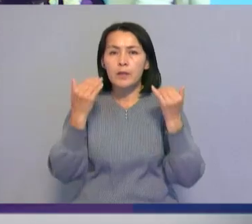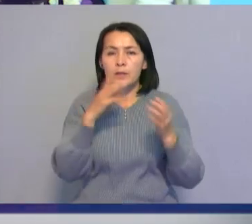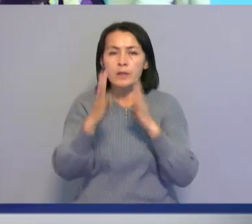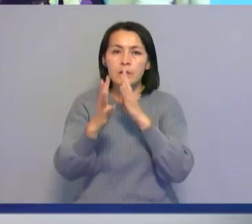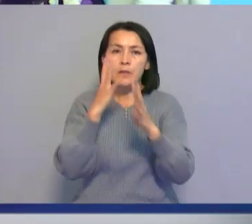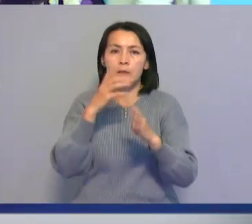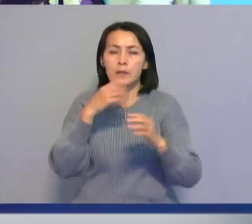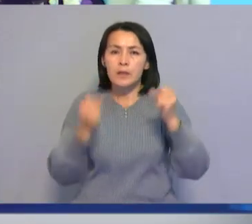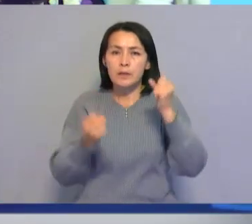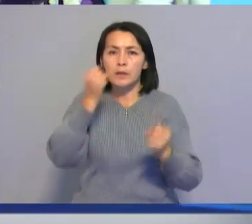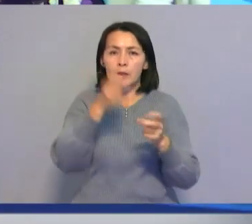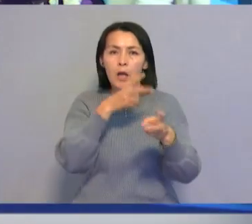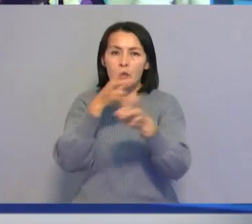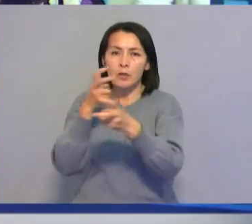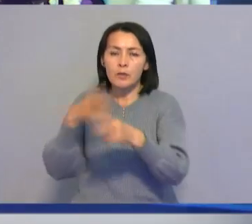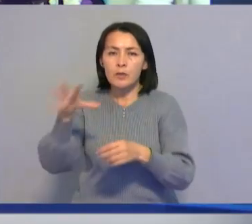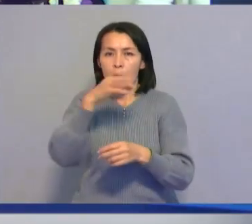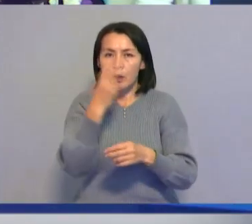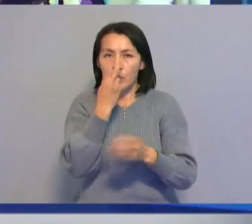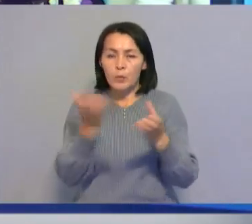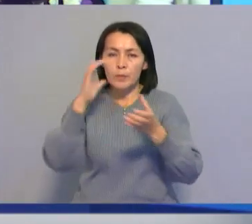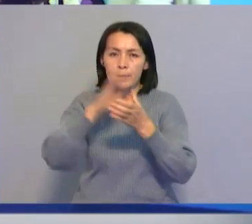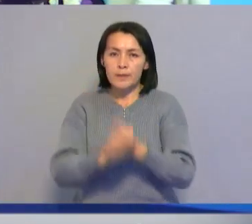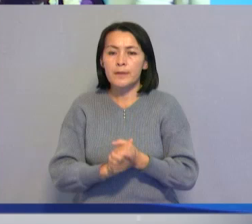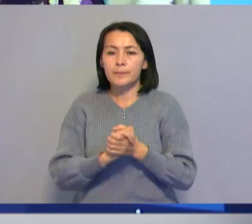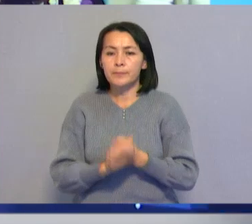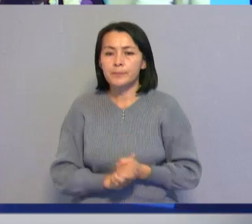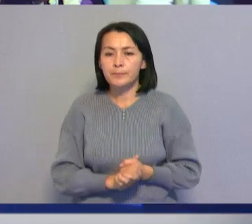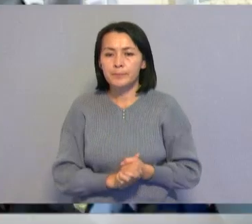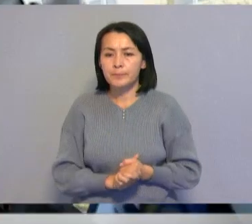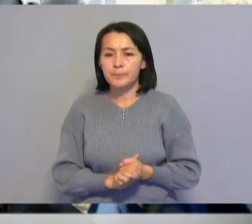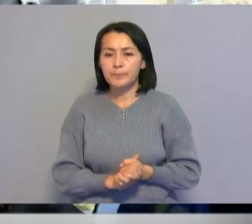әскери техника мен атыс қаруының бірнеше түрімен танысты.